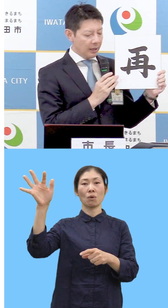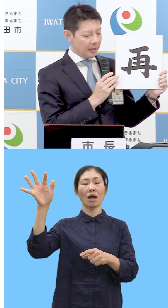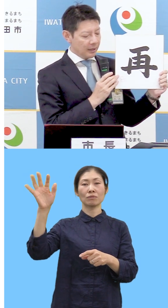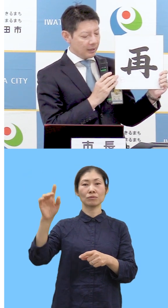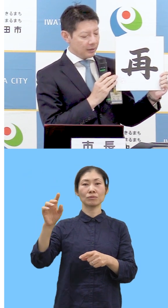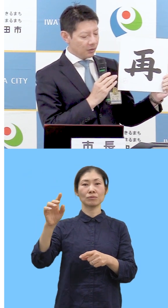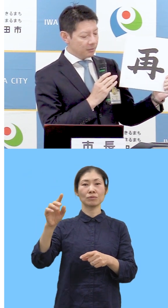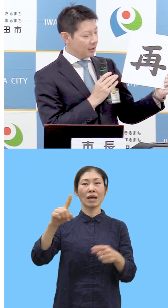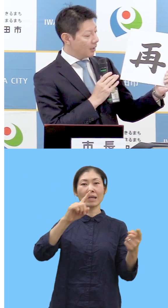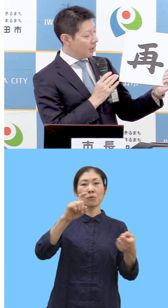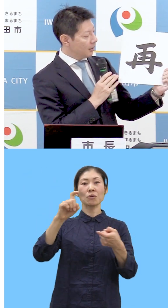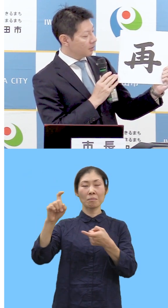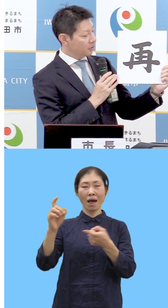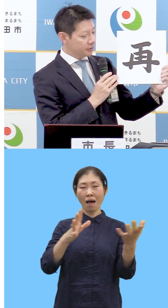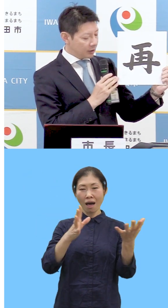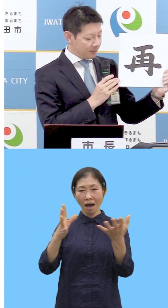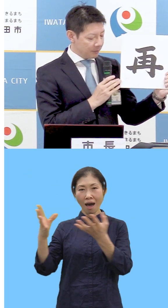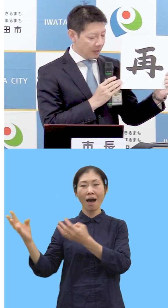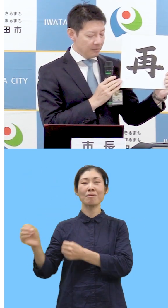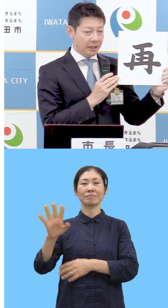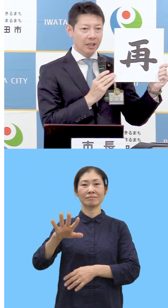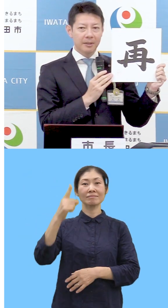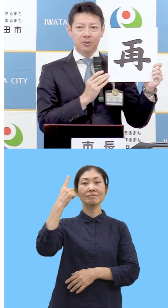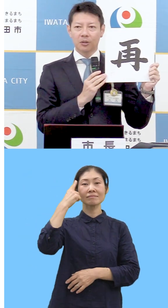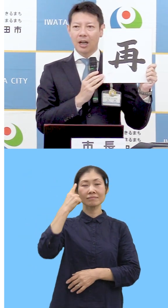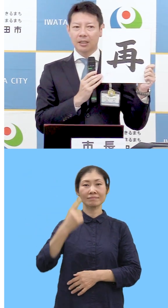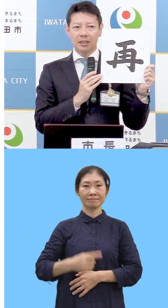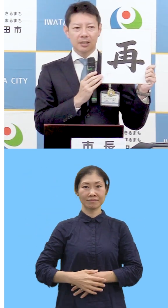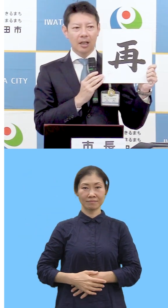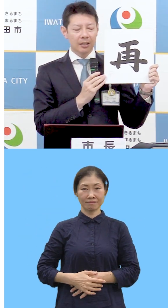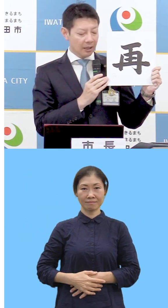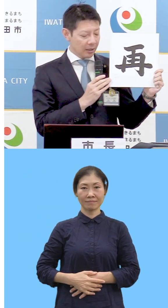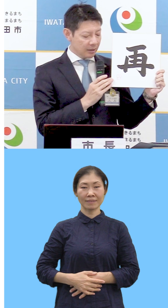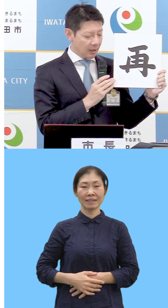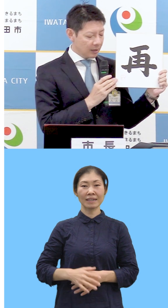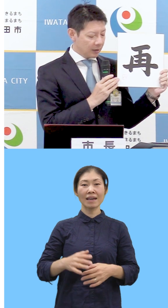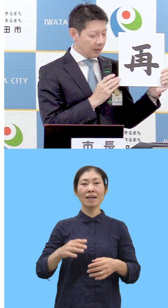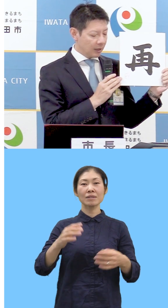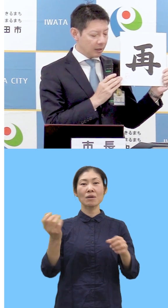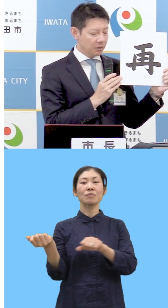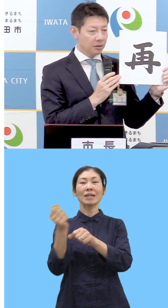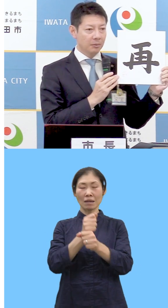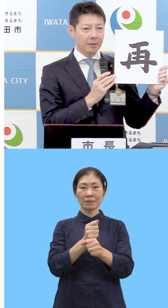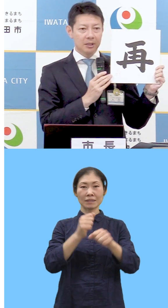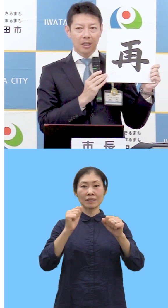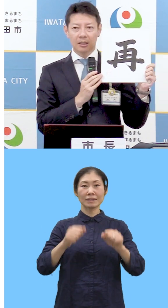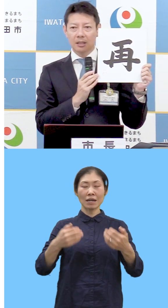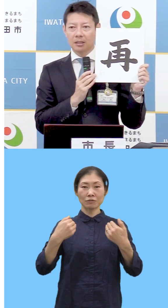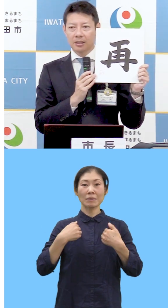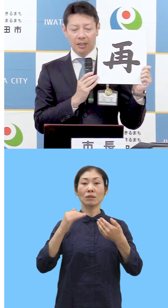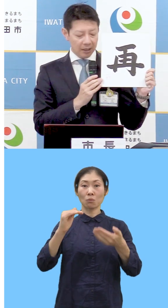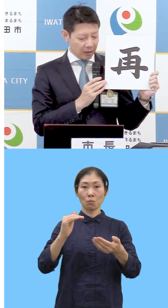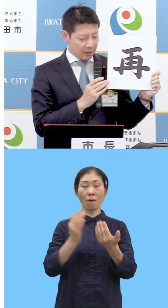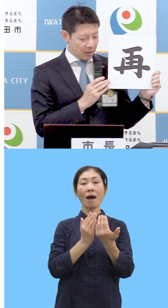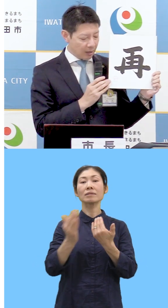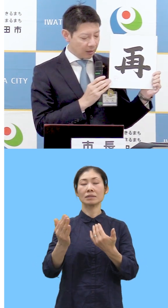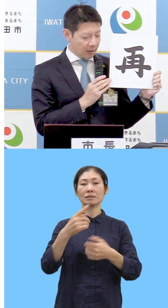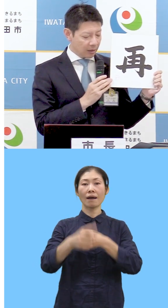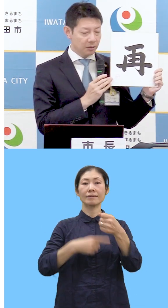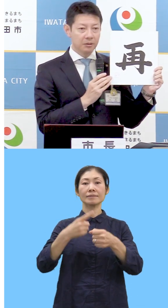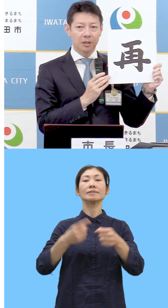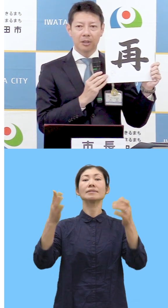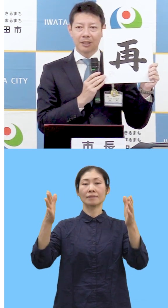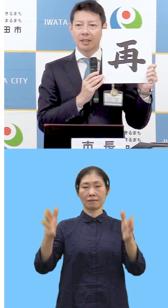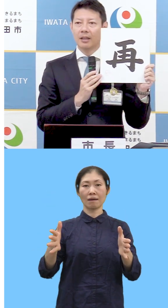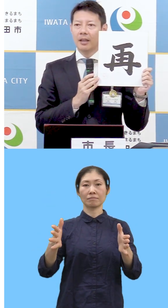。そういう意味ではこの再びやるべきことがはっきりした1年だったかなというふうに思いますし、原点に立ち返れた1年だ